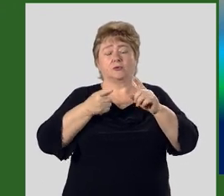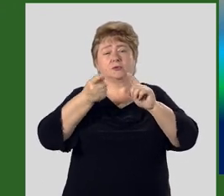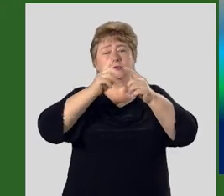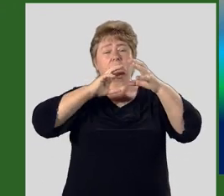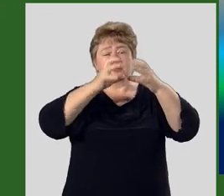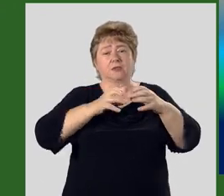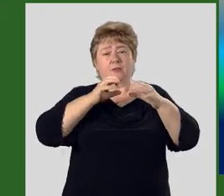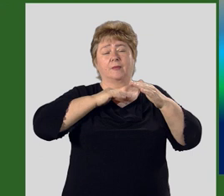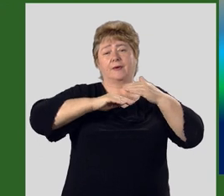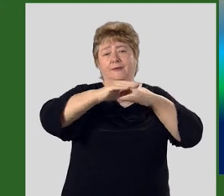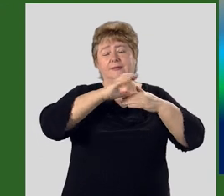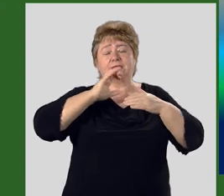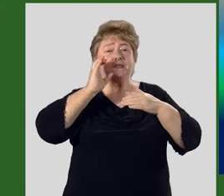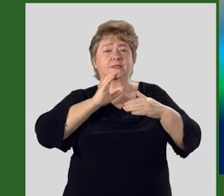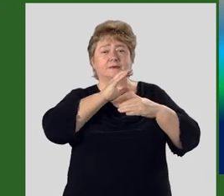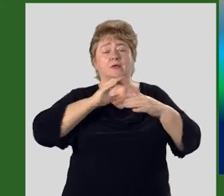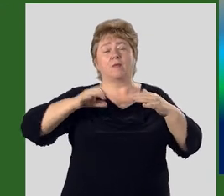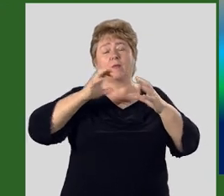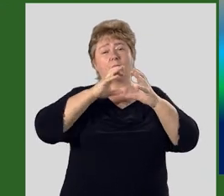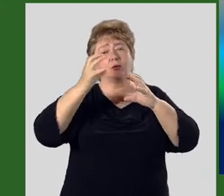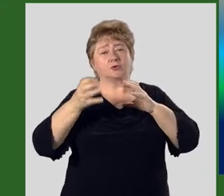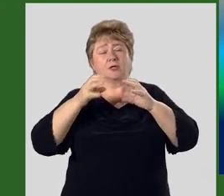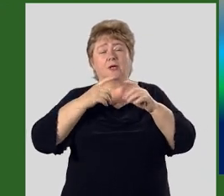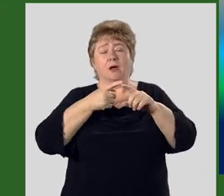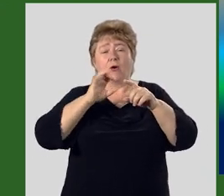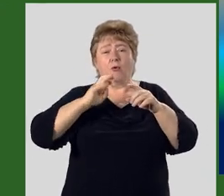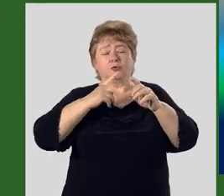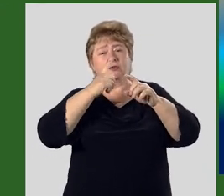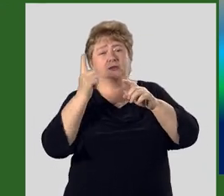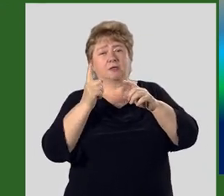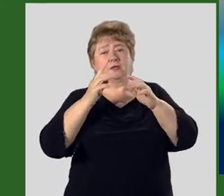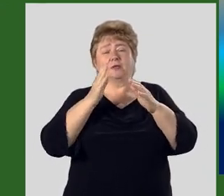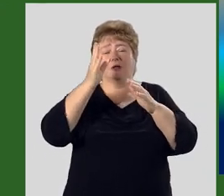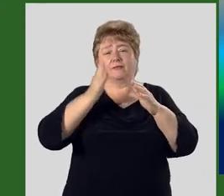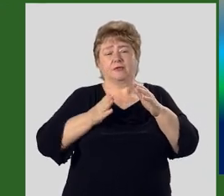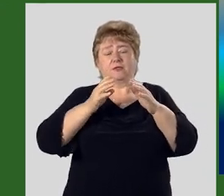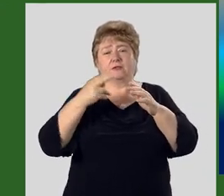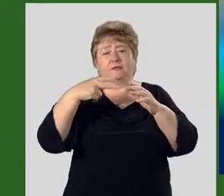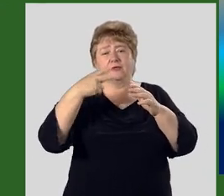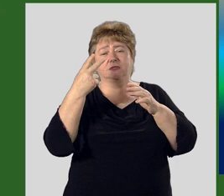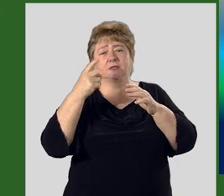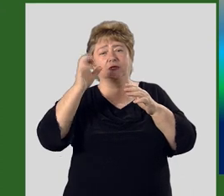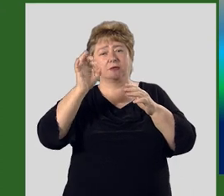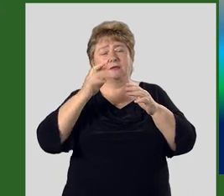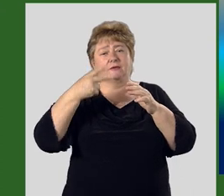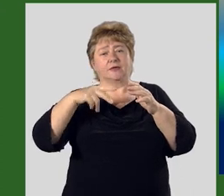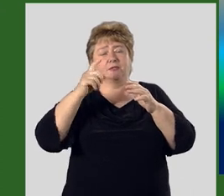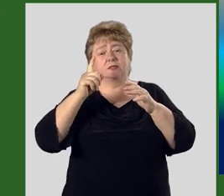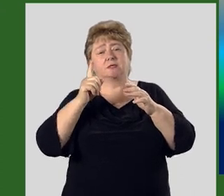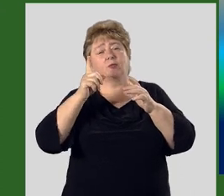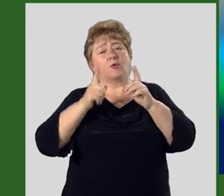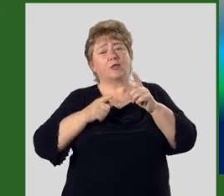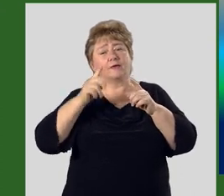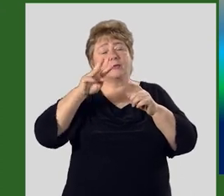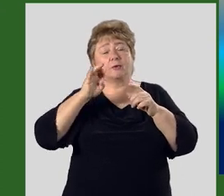Земли с ее поверхностью в северном полушарии. В настоящее время ось отклонена от вертикали на угол 23 градуса 27 угловых